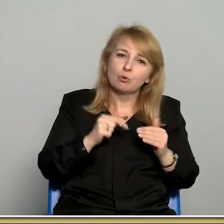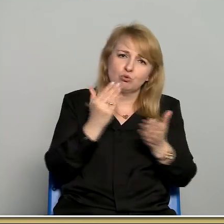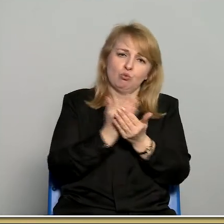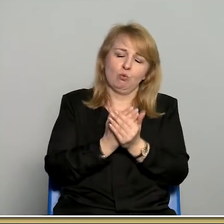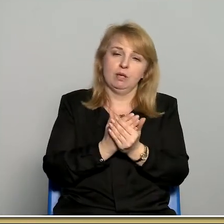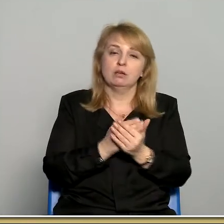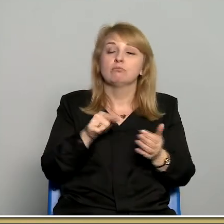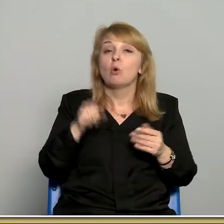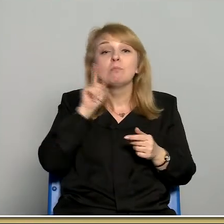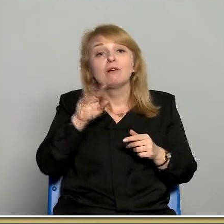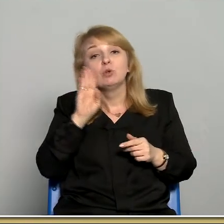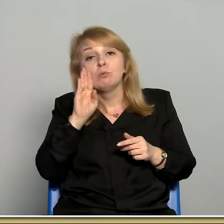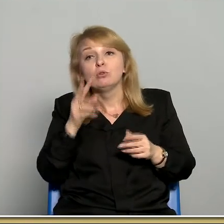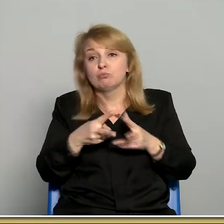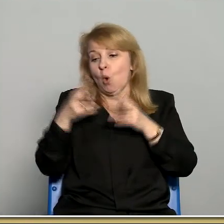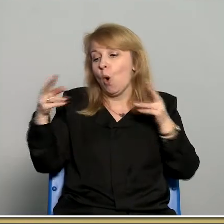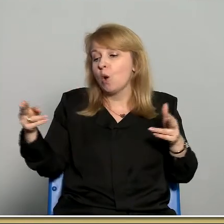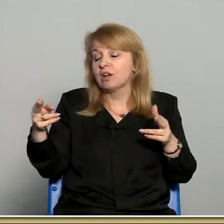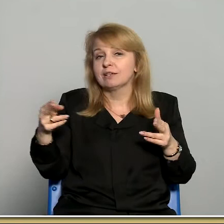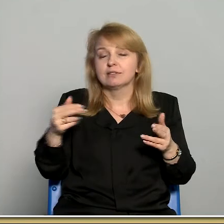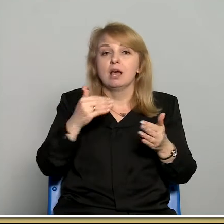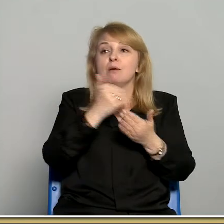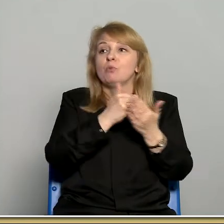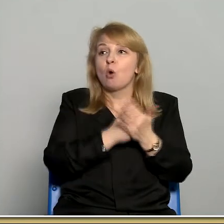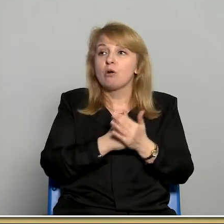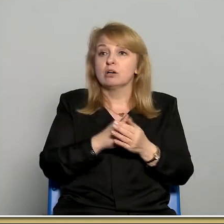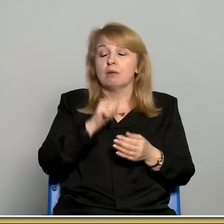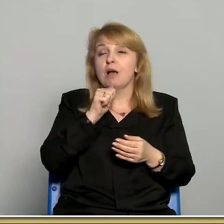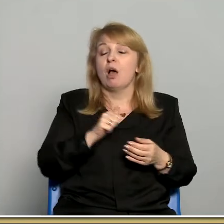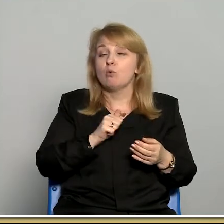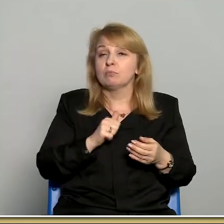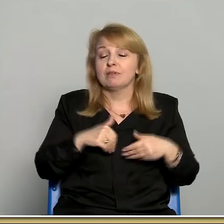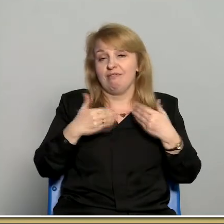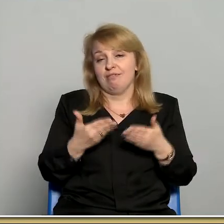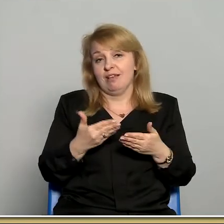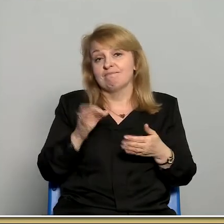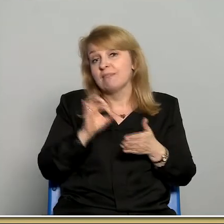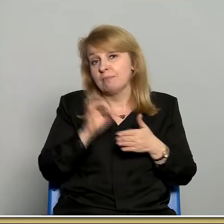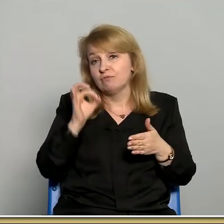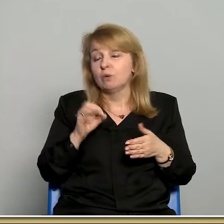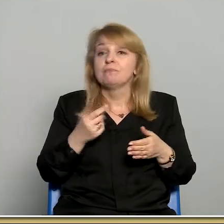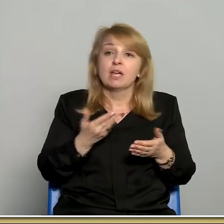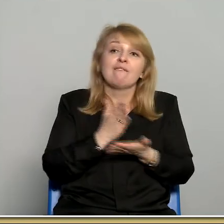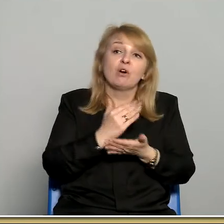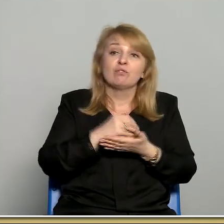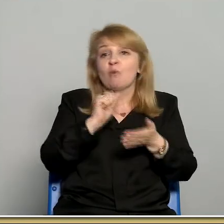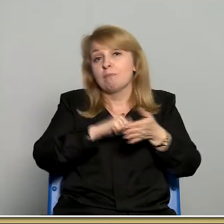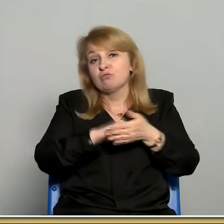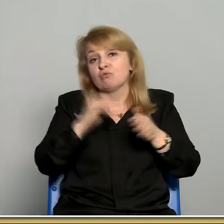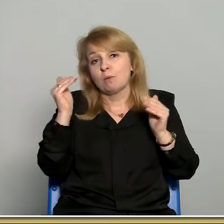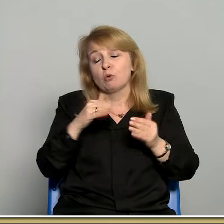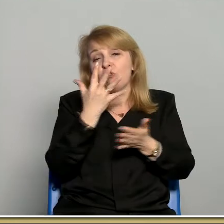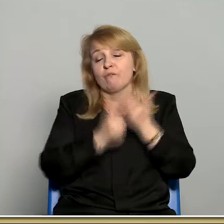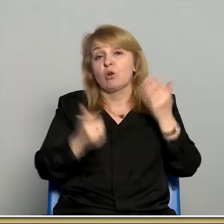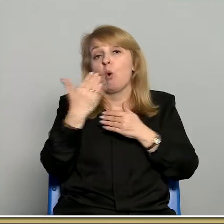będzie to ostatni okres programowania, z którego będziemy jako Mazowsze przynajmniej w takim zakresie mogli korzystać,